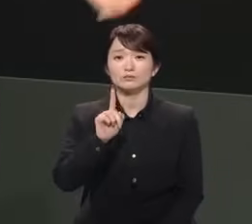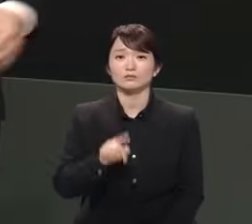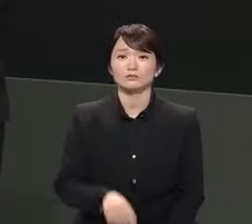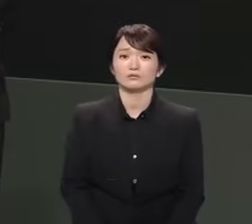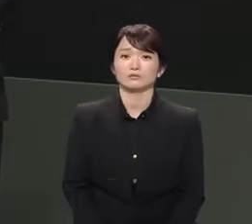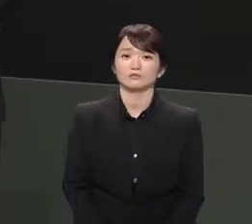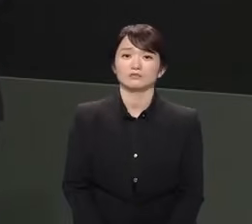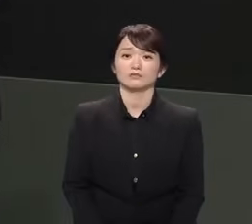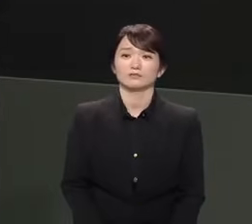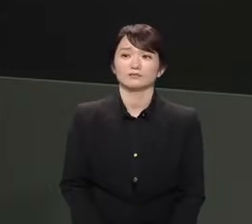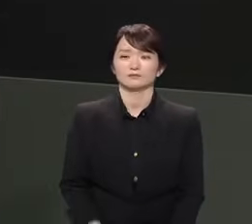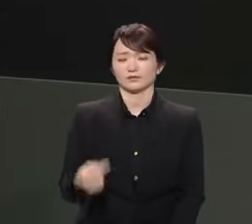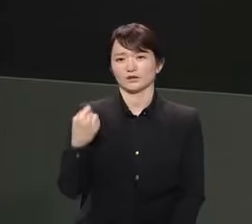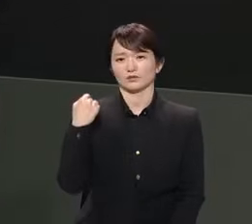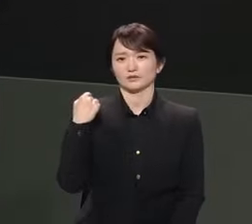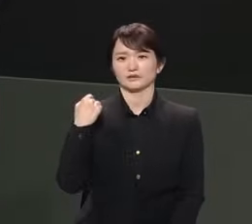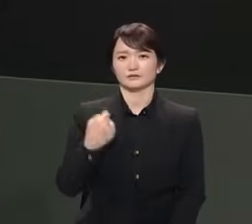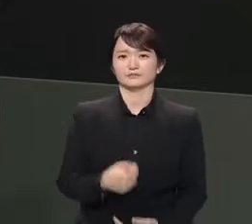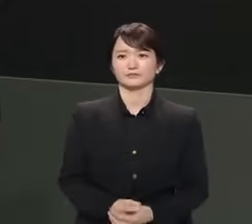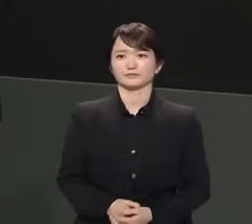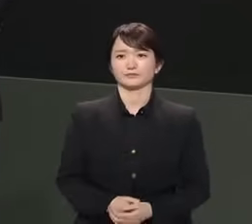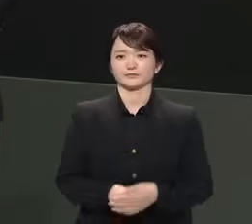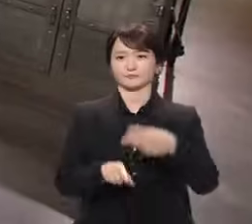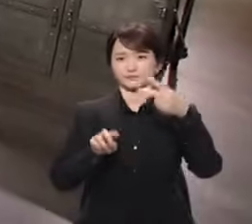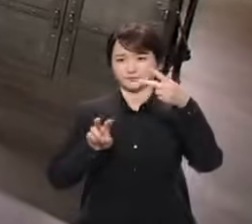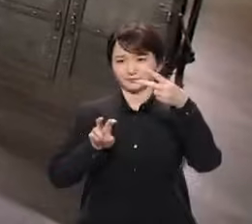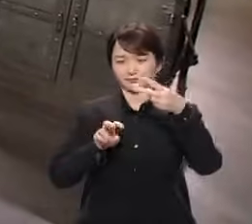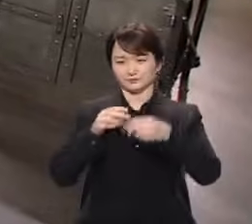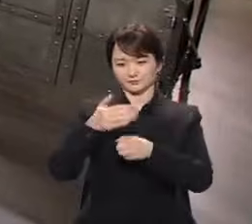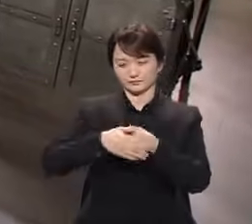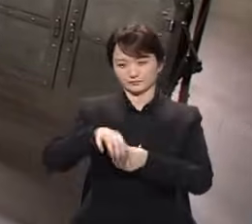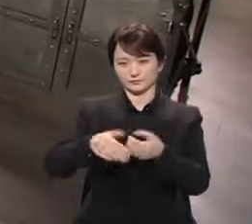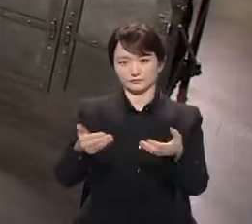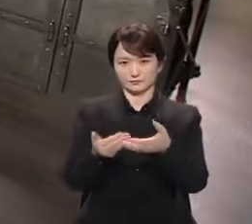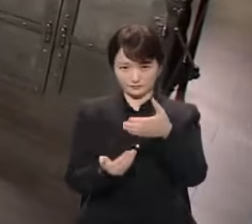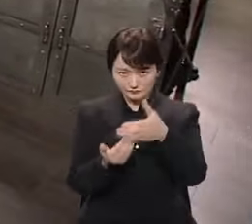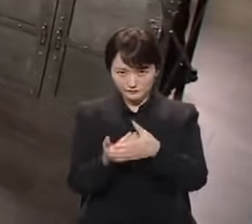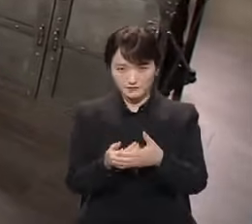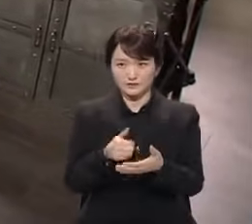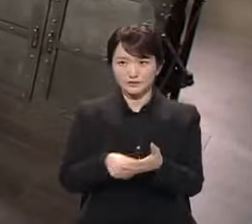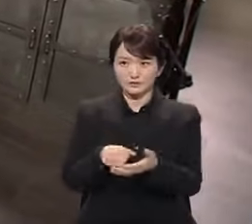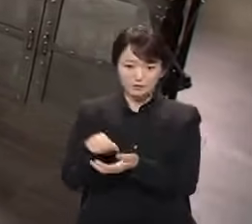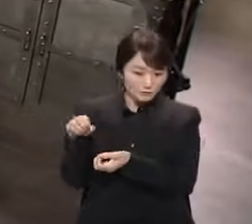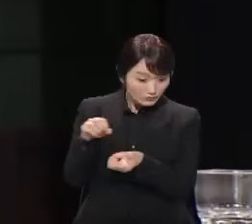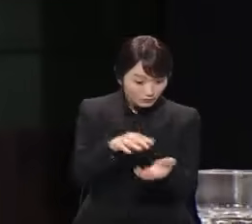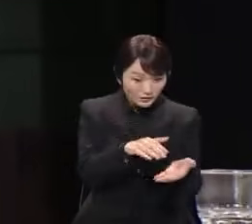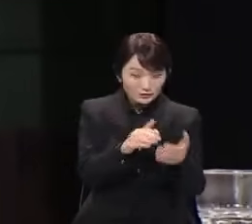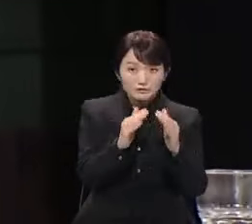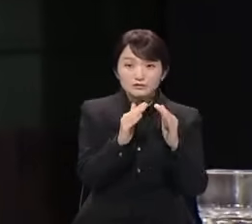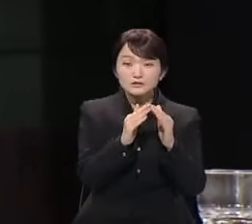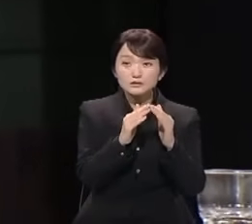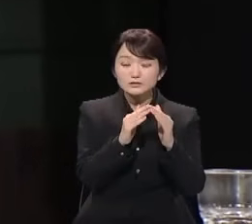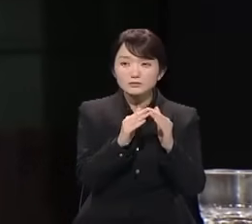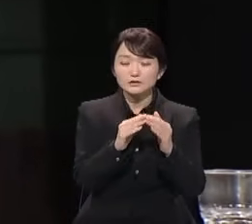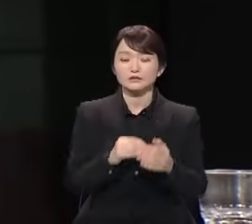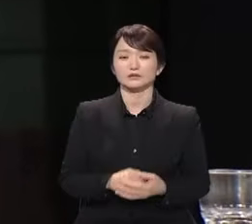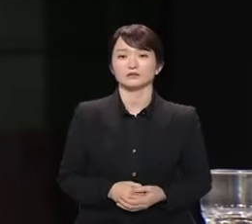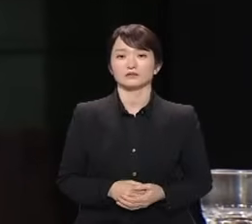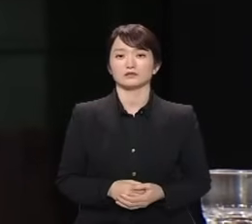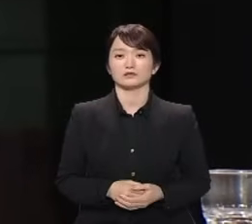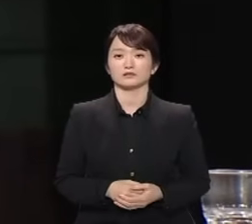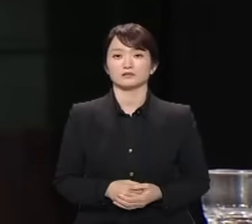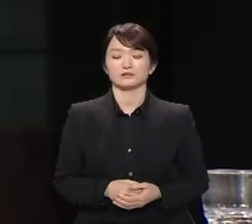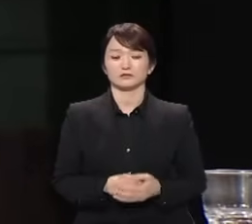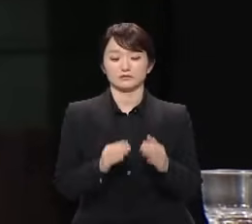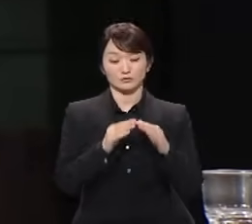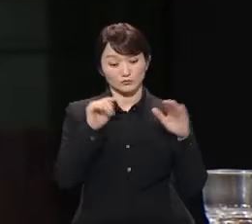이게? 네 이게 어제입니다. 20일 대구에서 있었던 일이고요. 배송을 위해서 집을 찾아갔는데 그러니까 택배기사가 제보자죠. 배송을 위해서